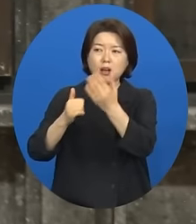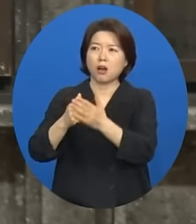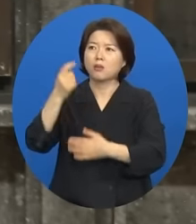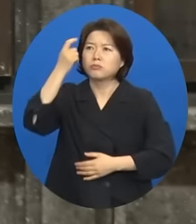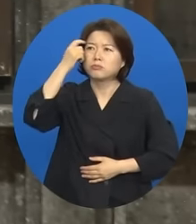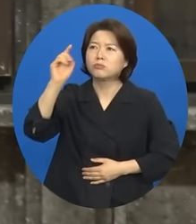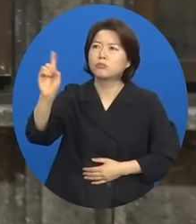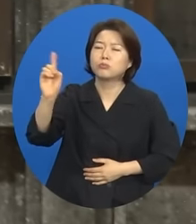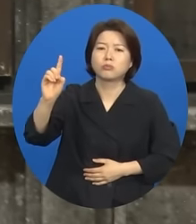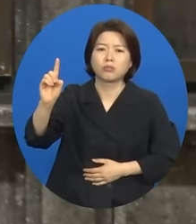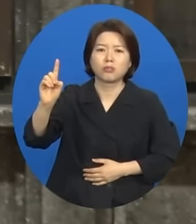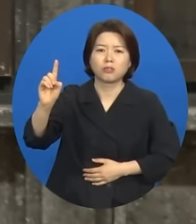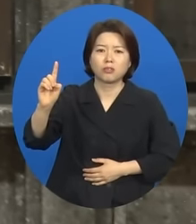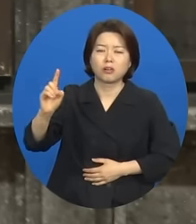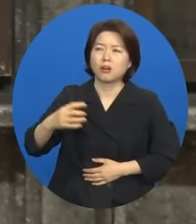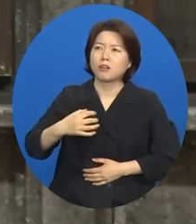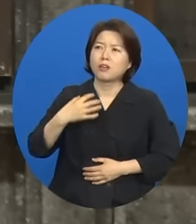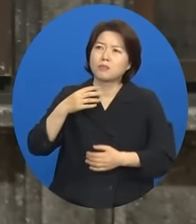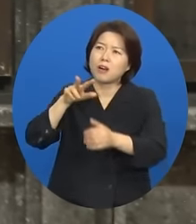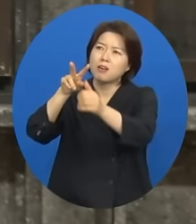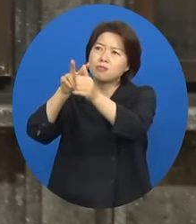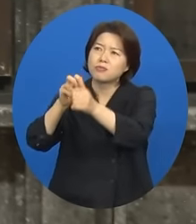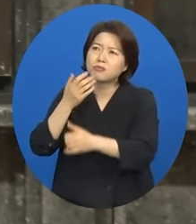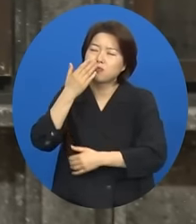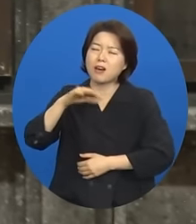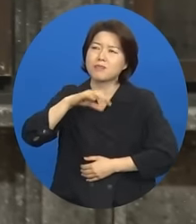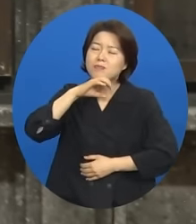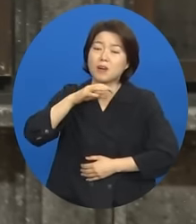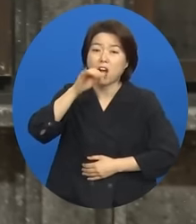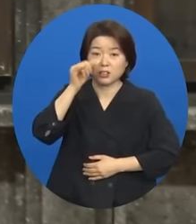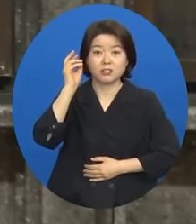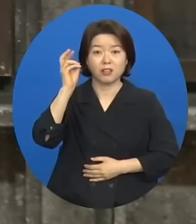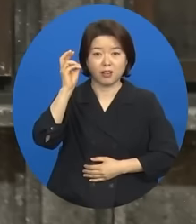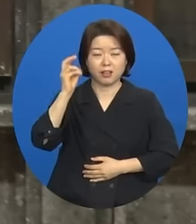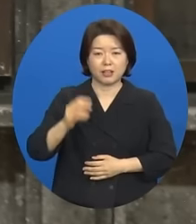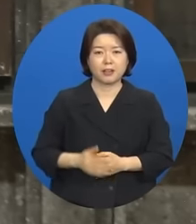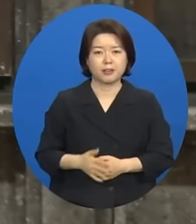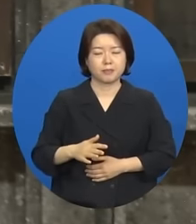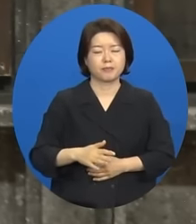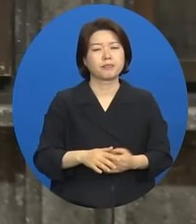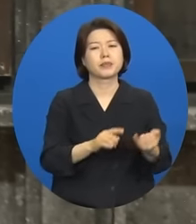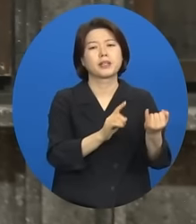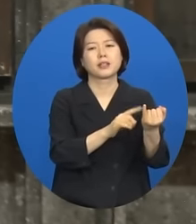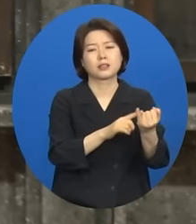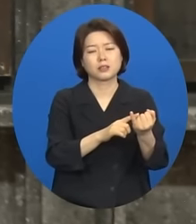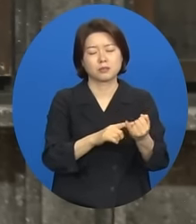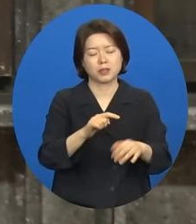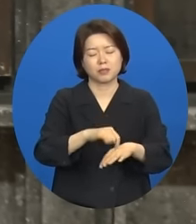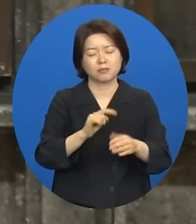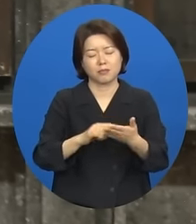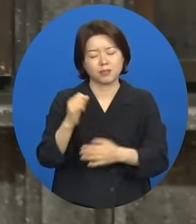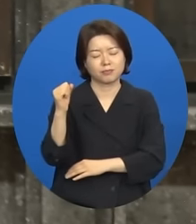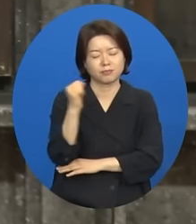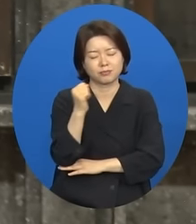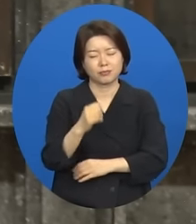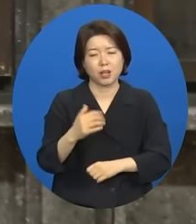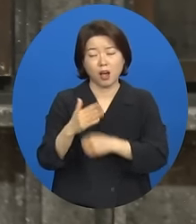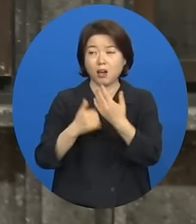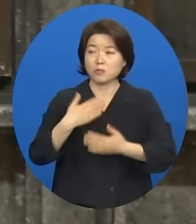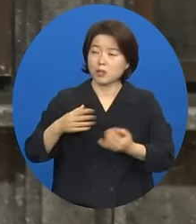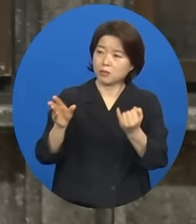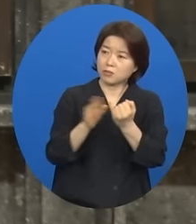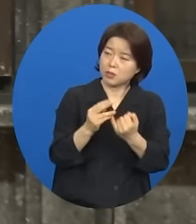수 있냐라고 하지 않겠습니까? 그러니까 그분이 요동치기 시작했어요. 하나님이 나에게 생명을